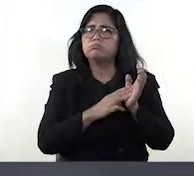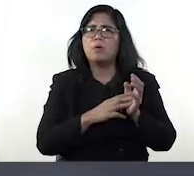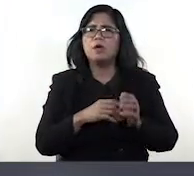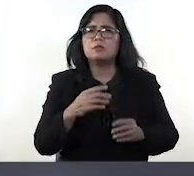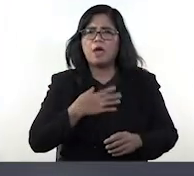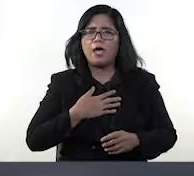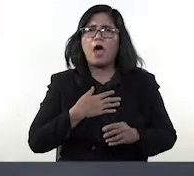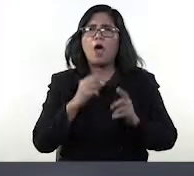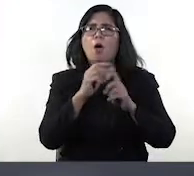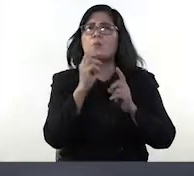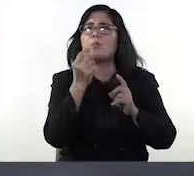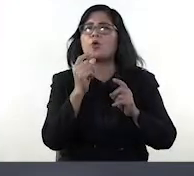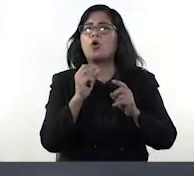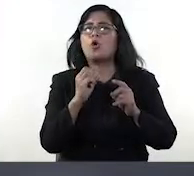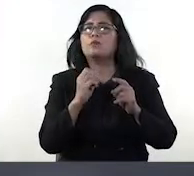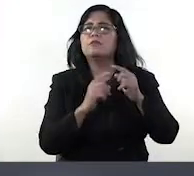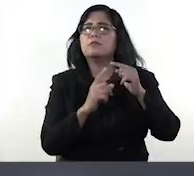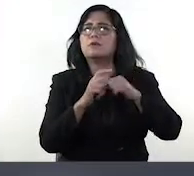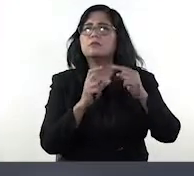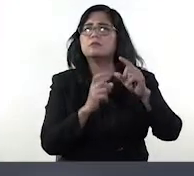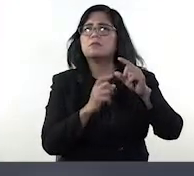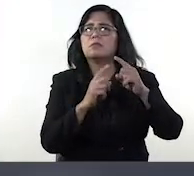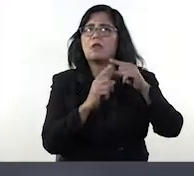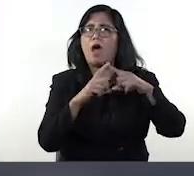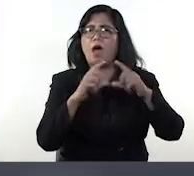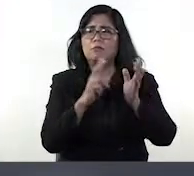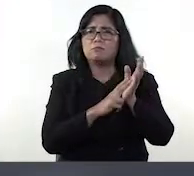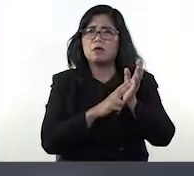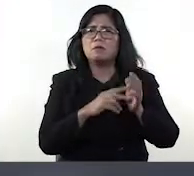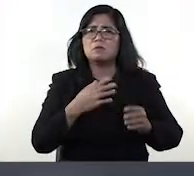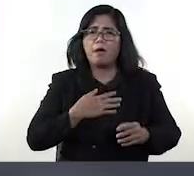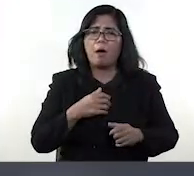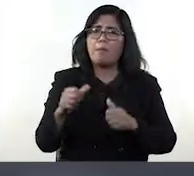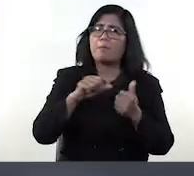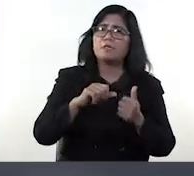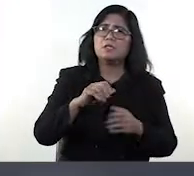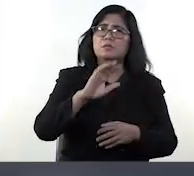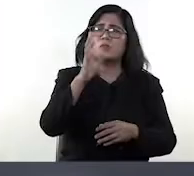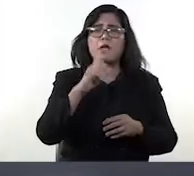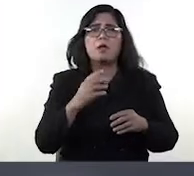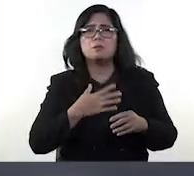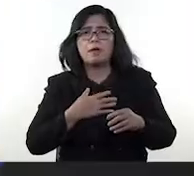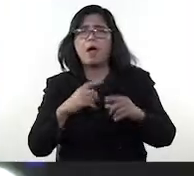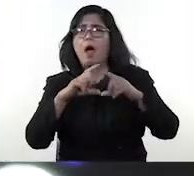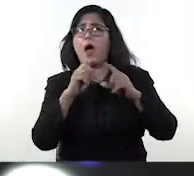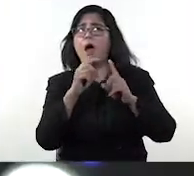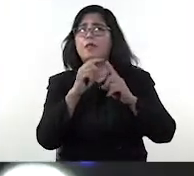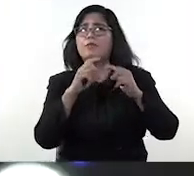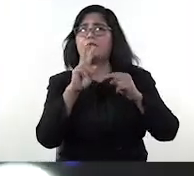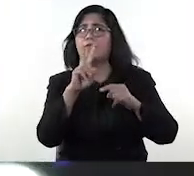jangan bilang sama zambak tes jangan bilang sama zamed fans advances tracklink kaslam